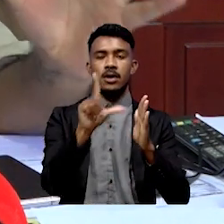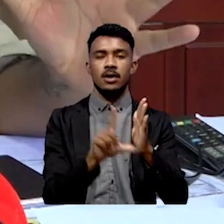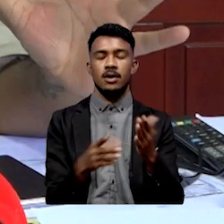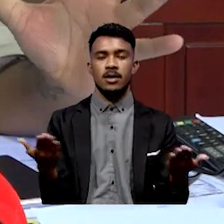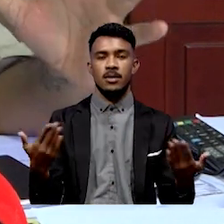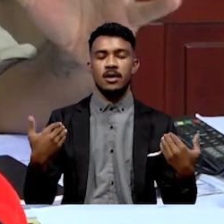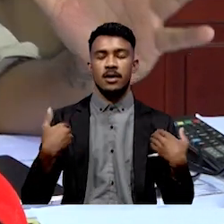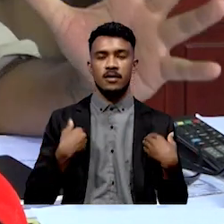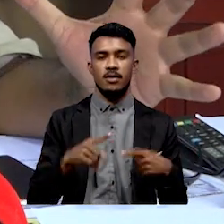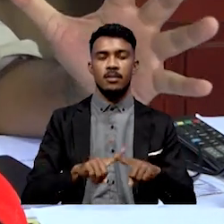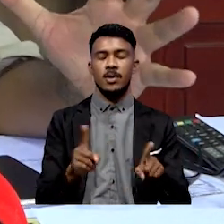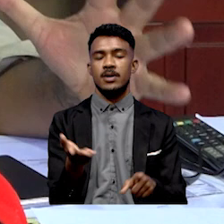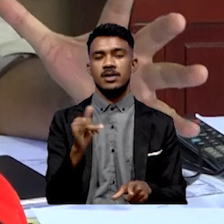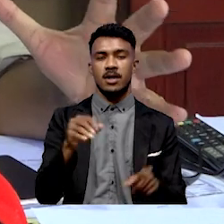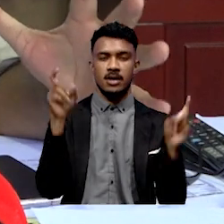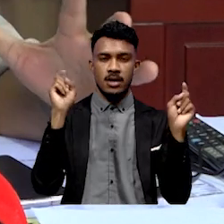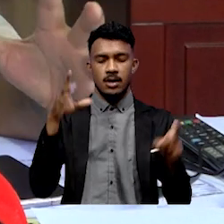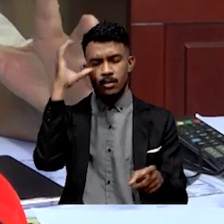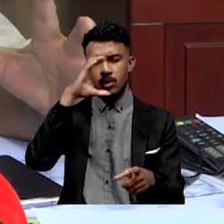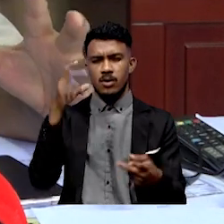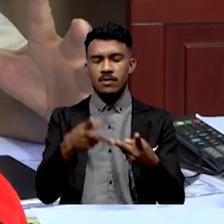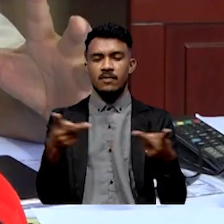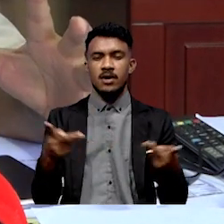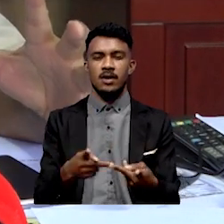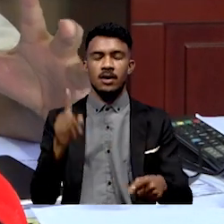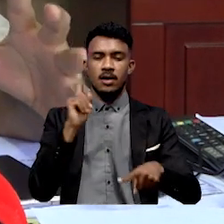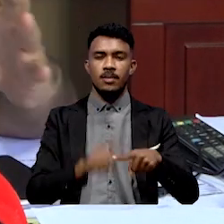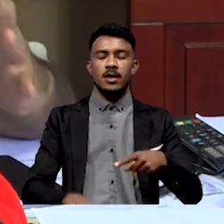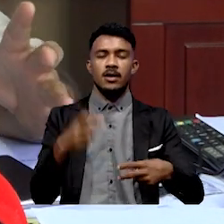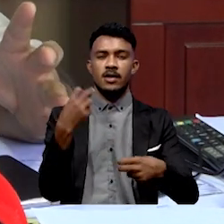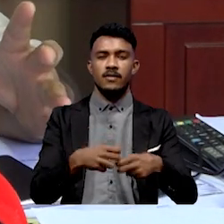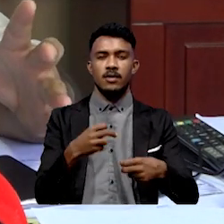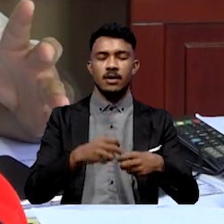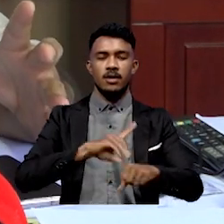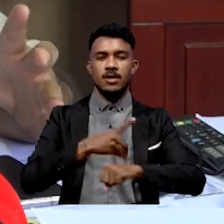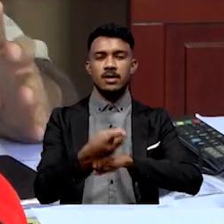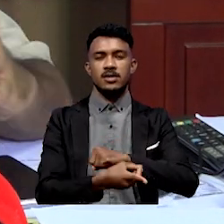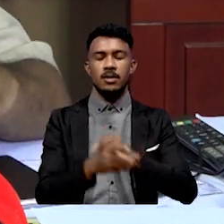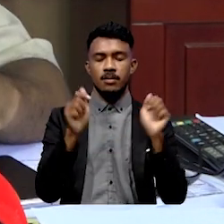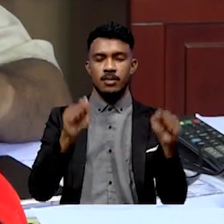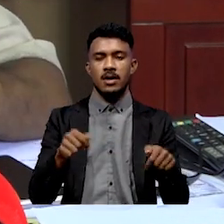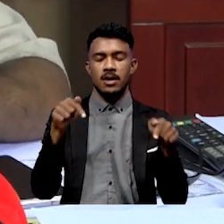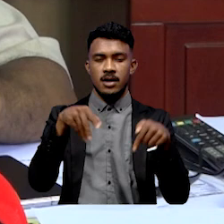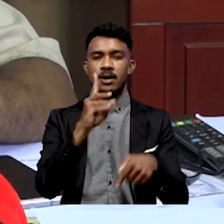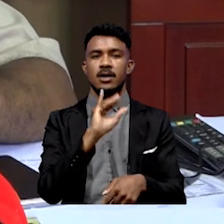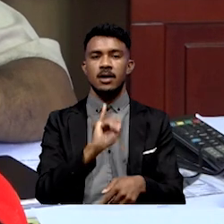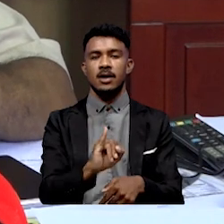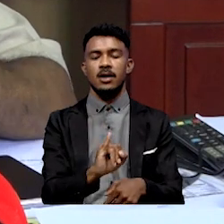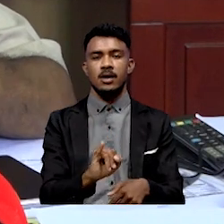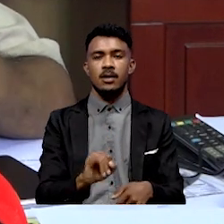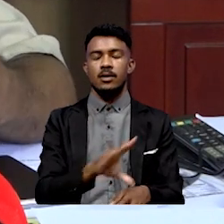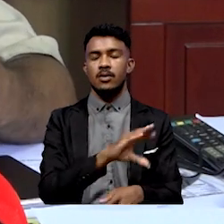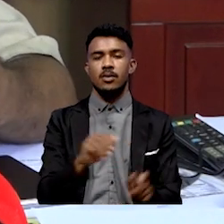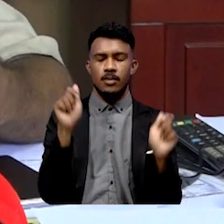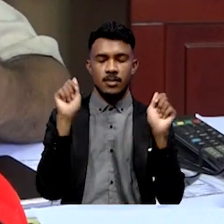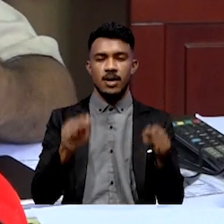buka fatih. Ir nebe maka laos fatin risko disasters nian. Bele ihe dili, ou karik se sira